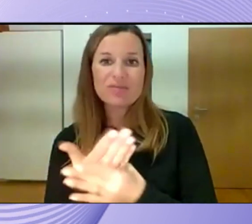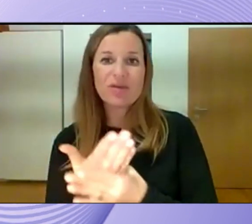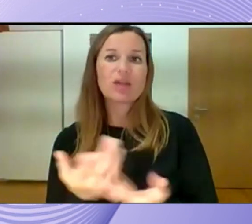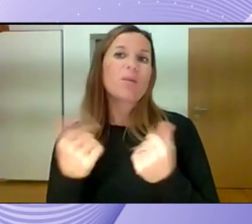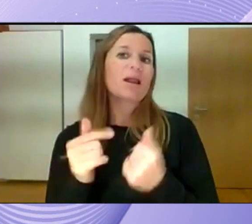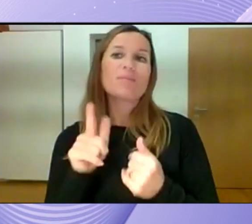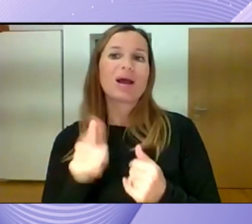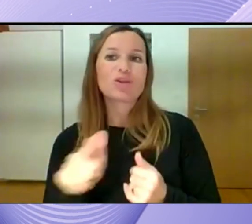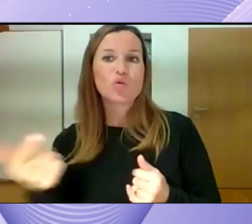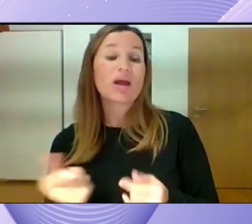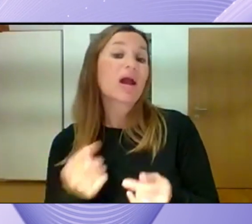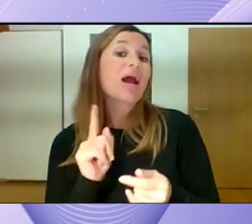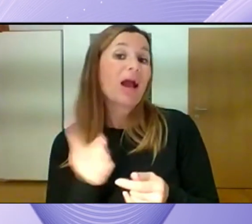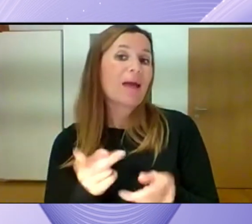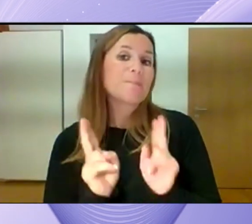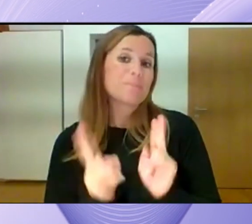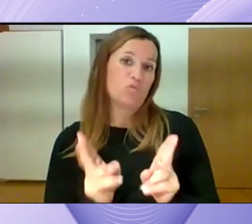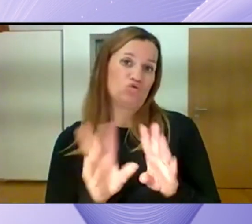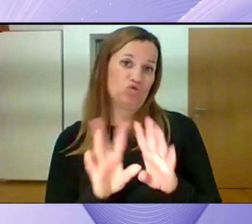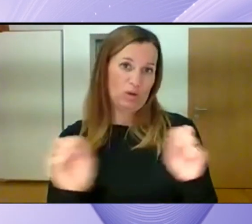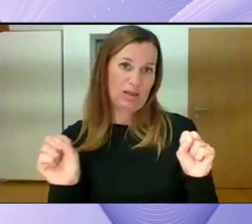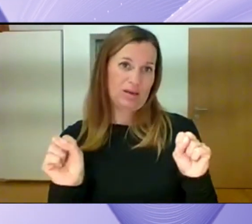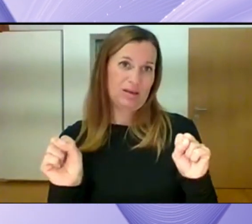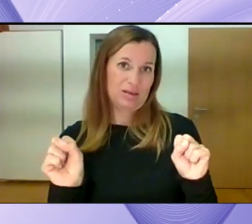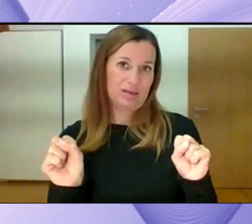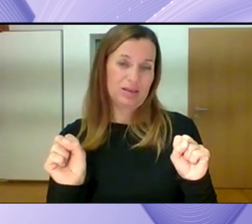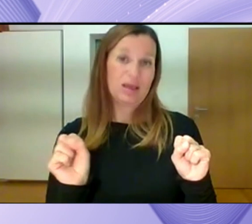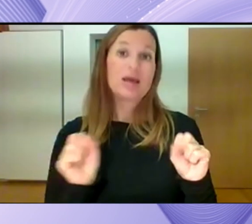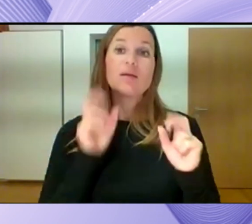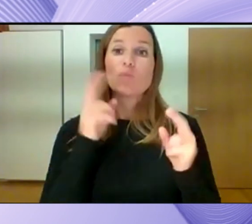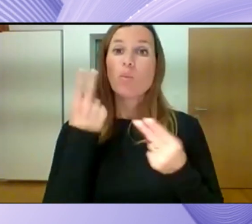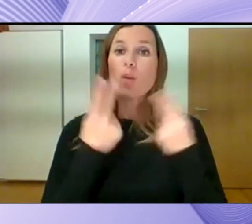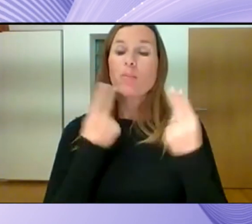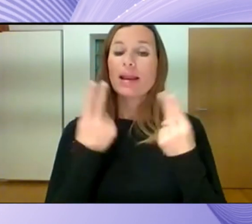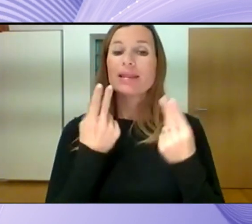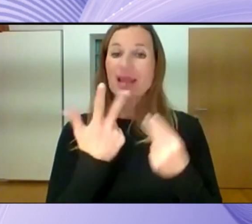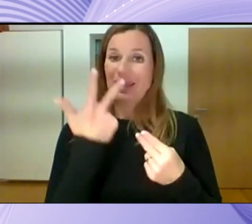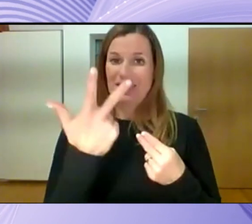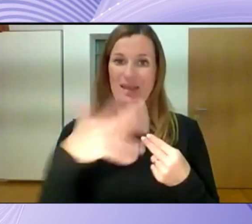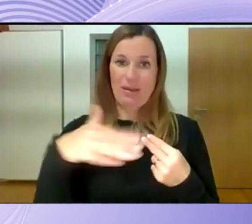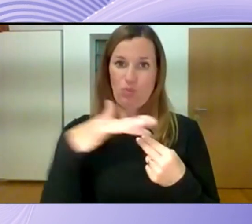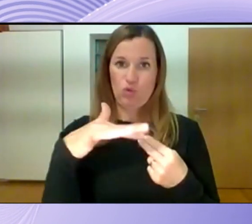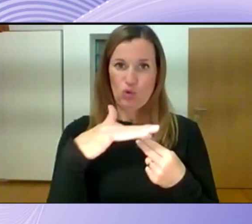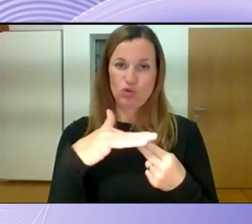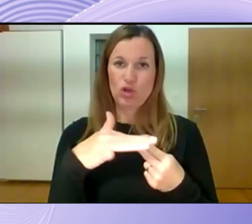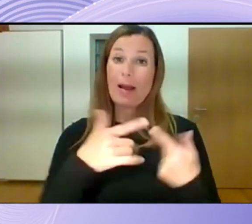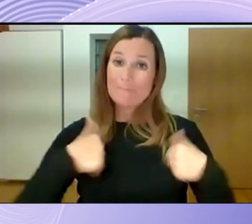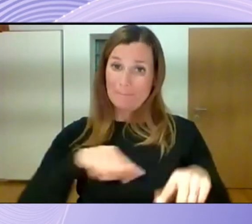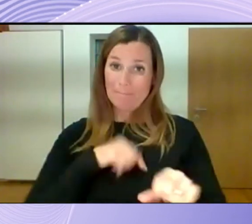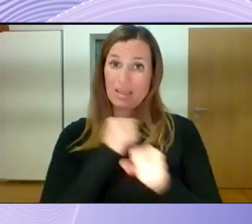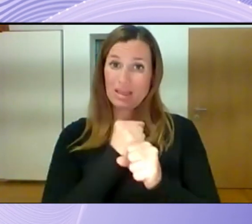kaj se da narediti. In se bomo sprehodili čez 3 področja. Drugače, mi delamo na